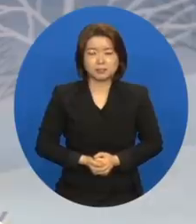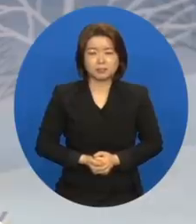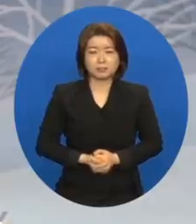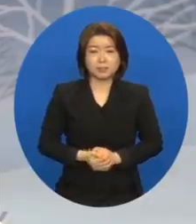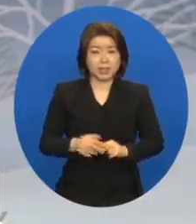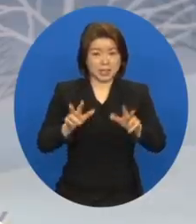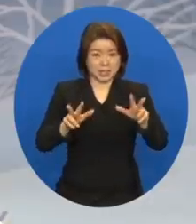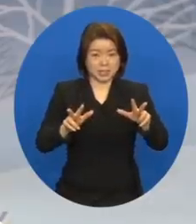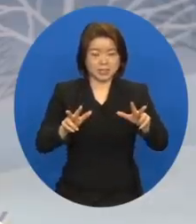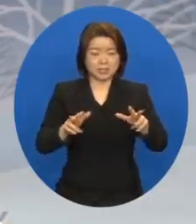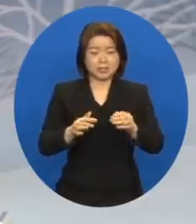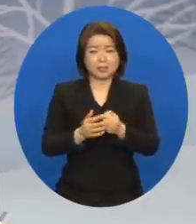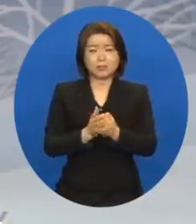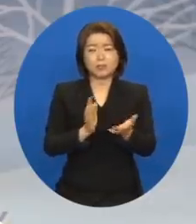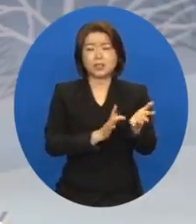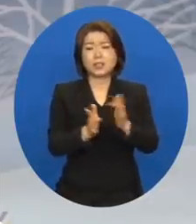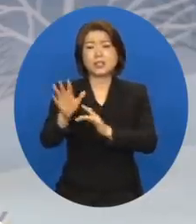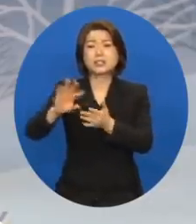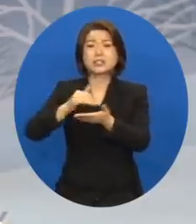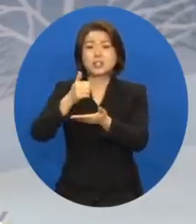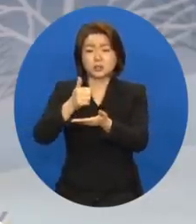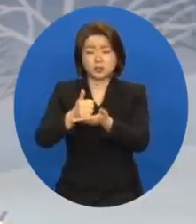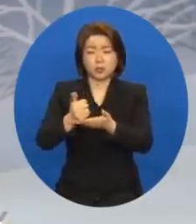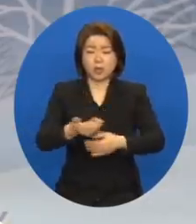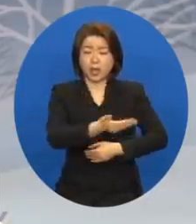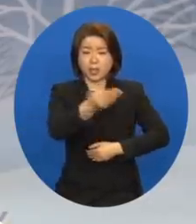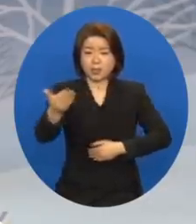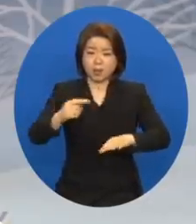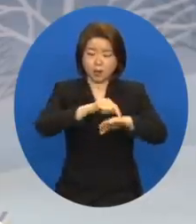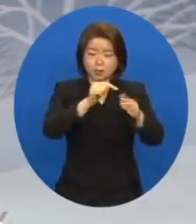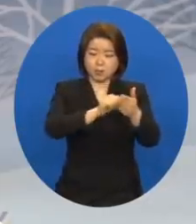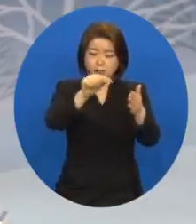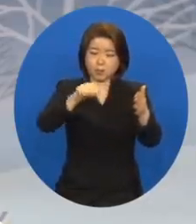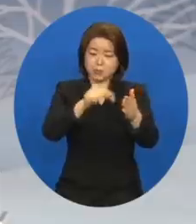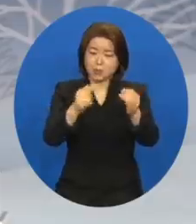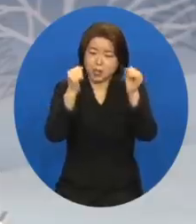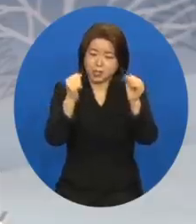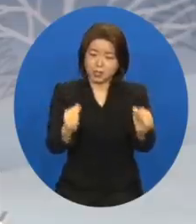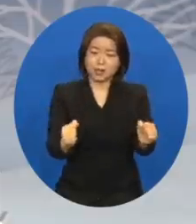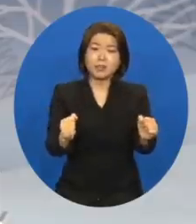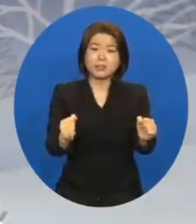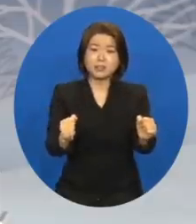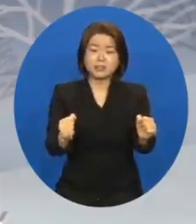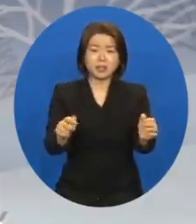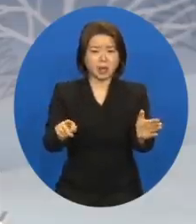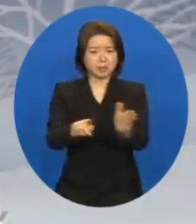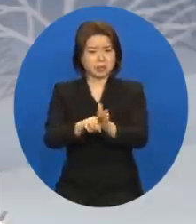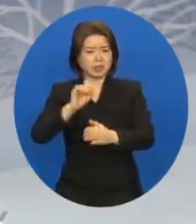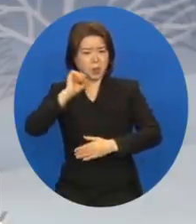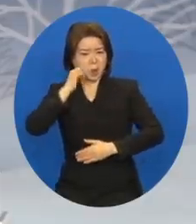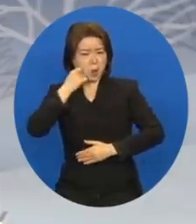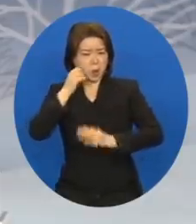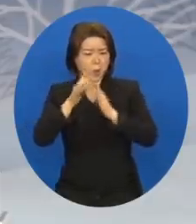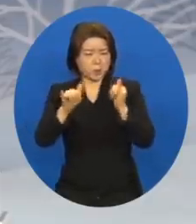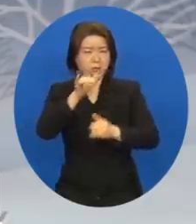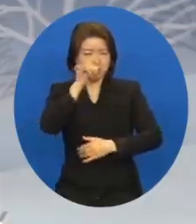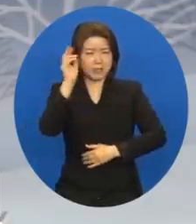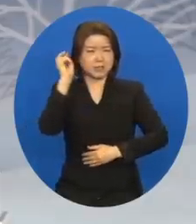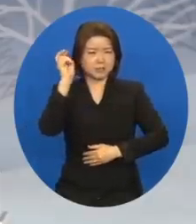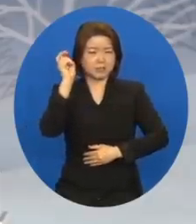아직도 예수 그리스도께서 여러분의 마음에 거하시는 것이 믿어지지 않으시는 분이 있으실